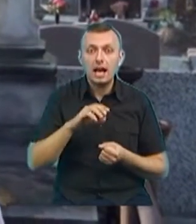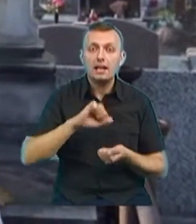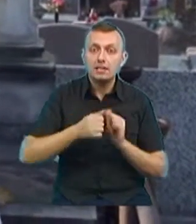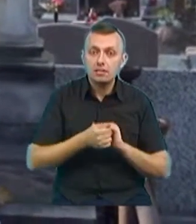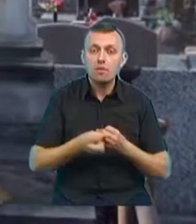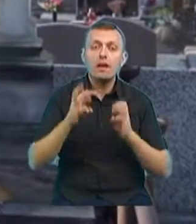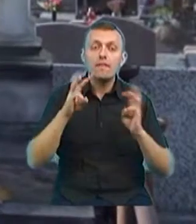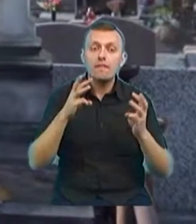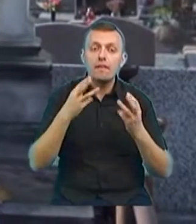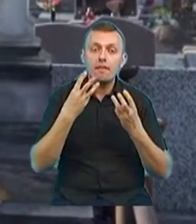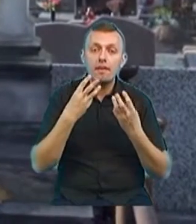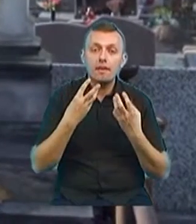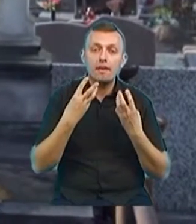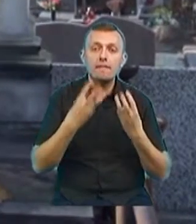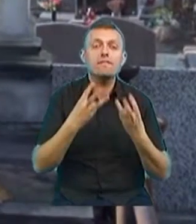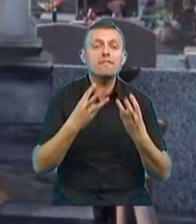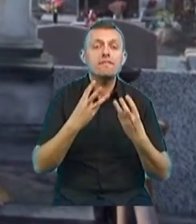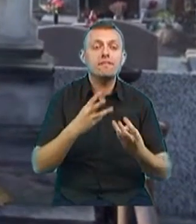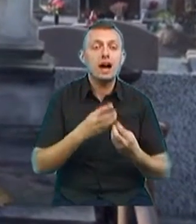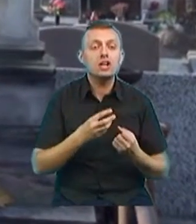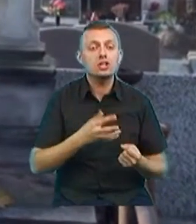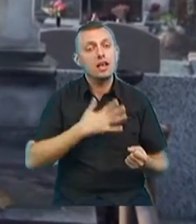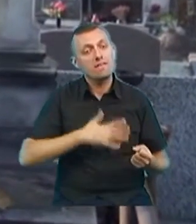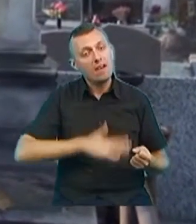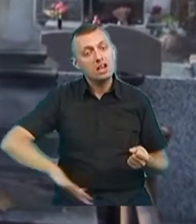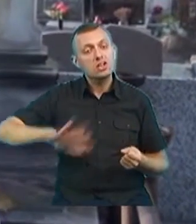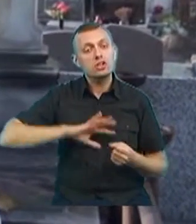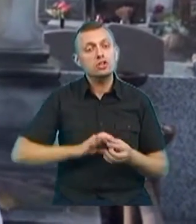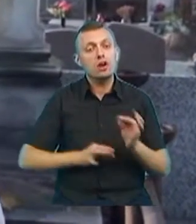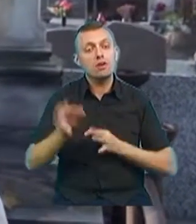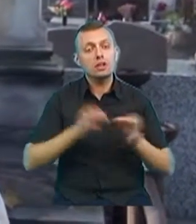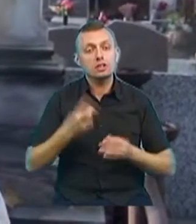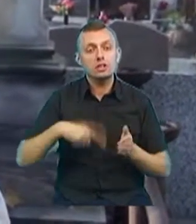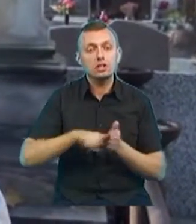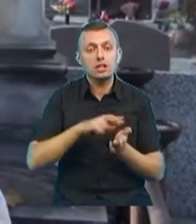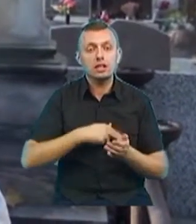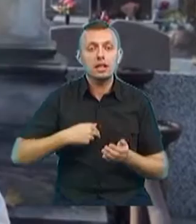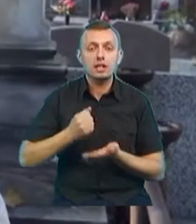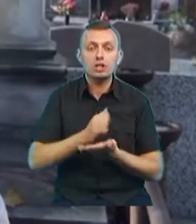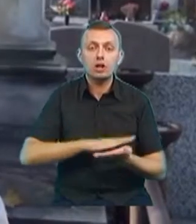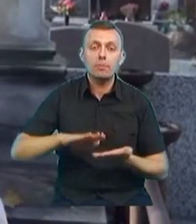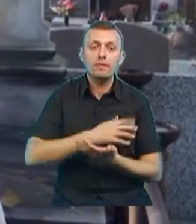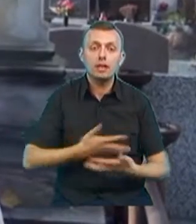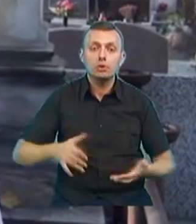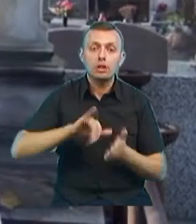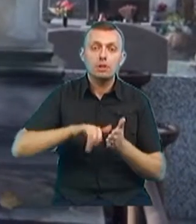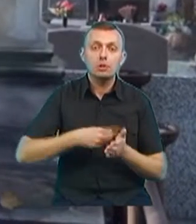jednocześnie stanowią one jakąś wartość historyczną, wartość zabytkową dla